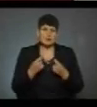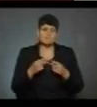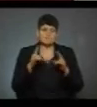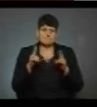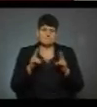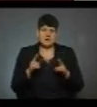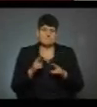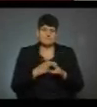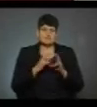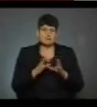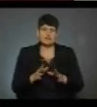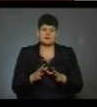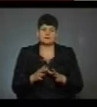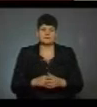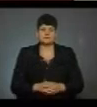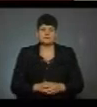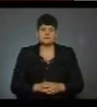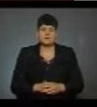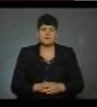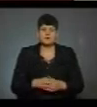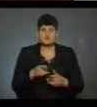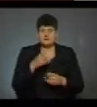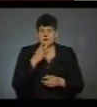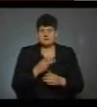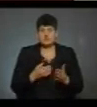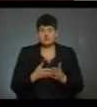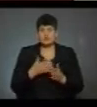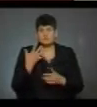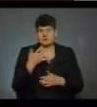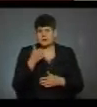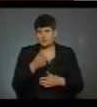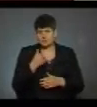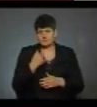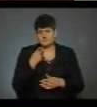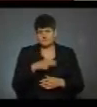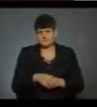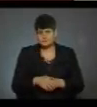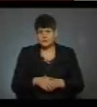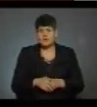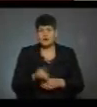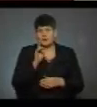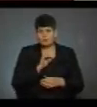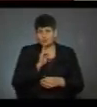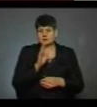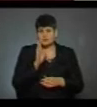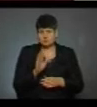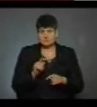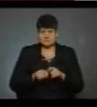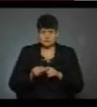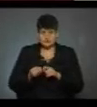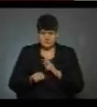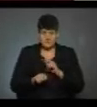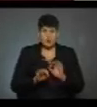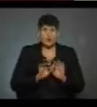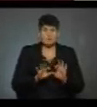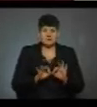на виробництві з підвищеною небезпекою. Вона передбачає до 5 років позбавлення волі. Допоки триватиме слідство, коментарів у Підгаєцькій